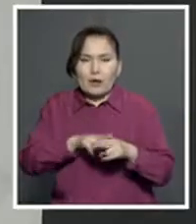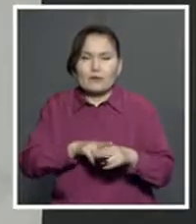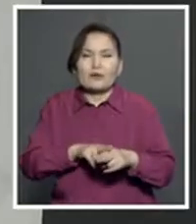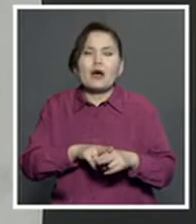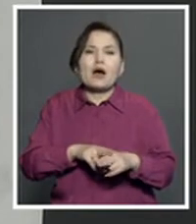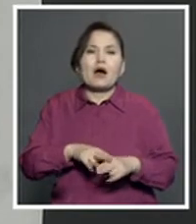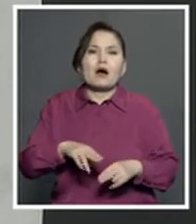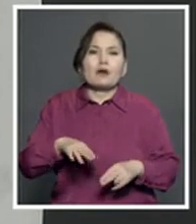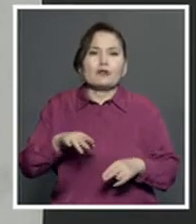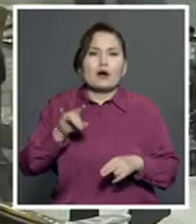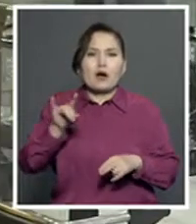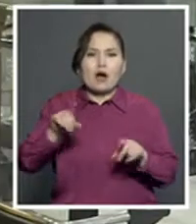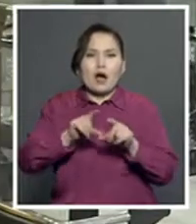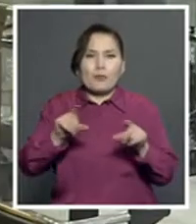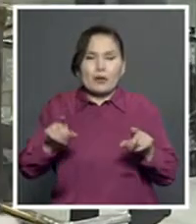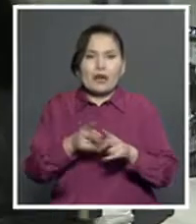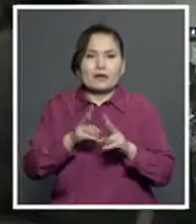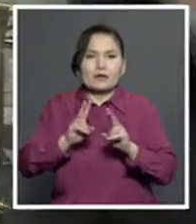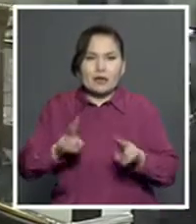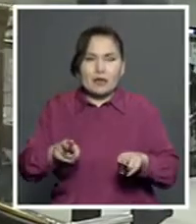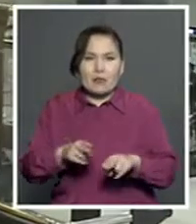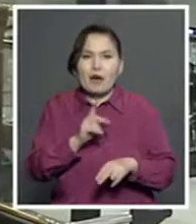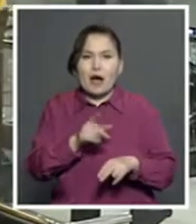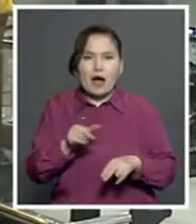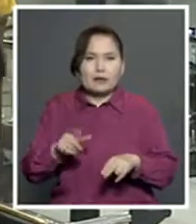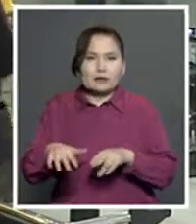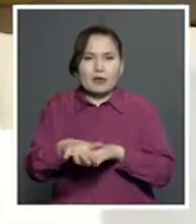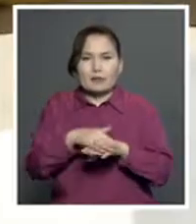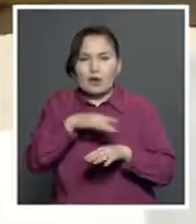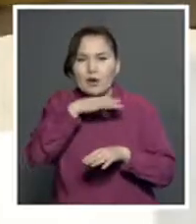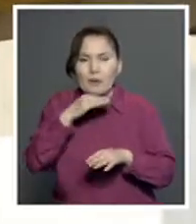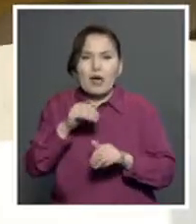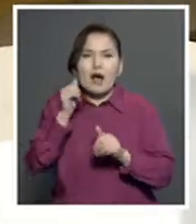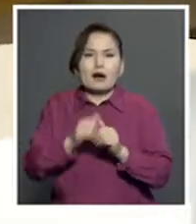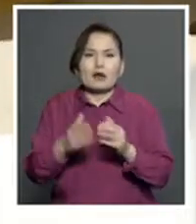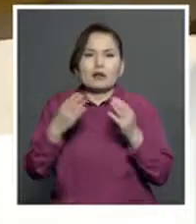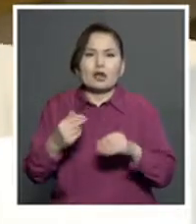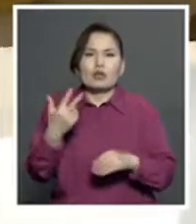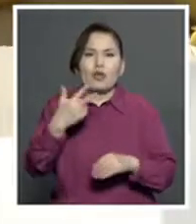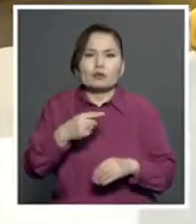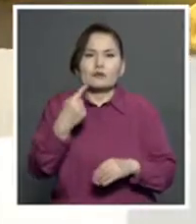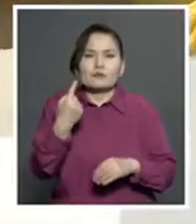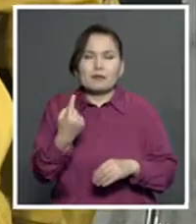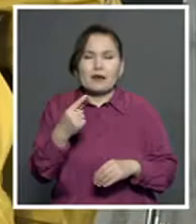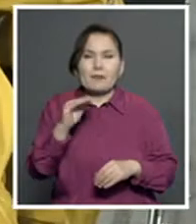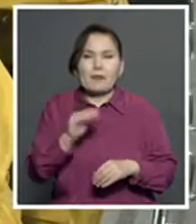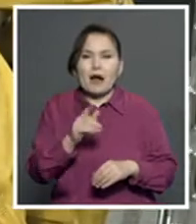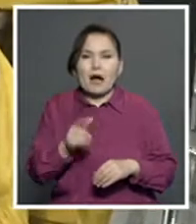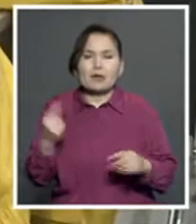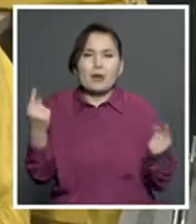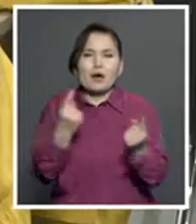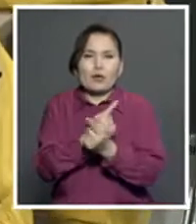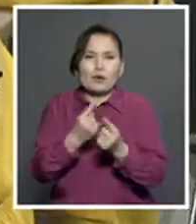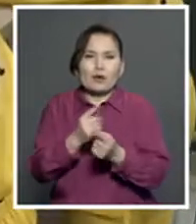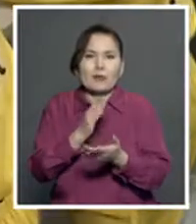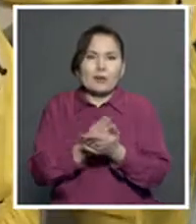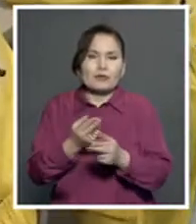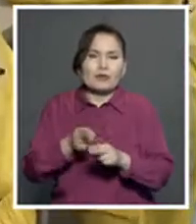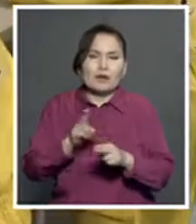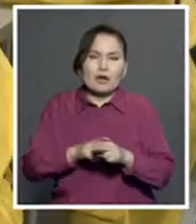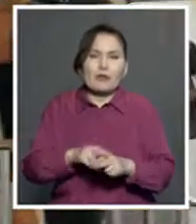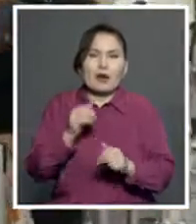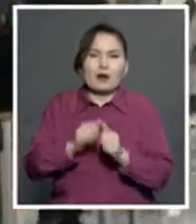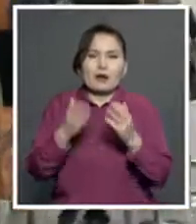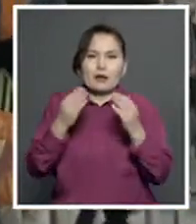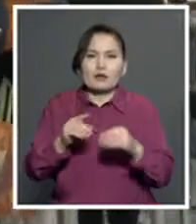әуежайлар мен теміржол вокзалдарында жолаушылар ағыны аз емес. Күніне 31 мыңдай адам ары-бері жол жүреді. Соңғы уақытта орташа есеппен